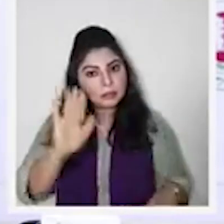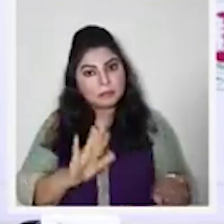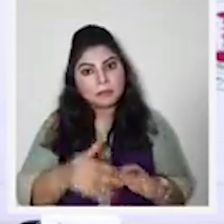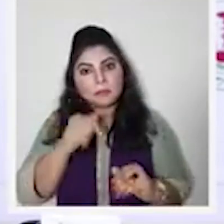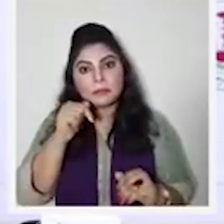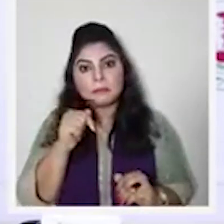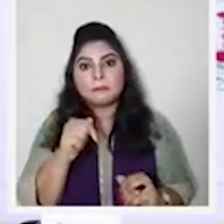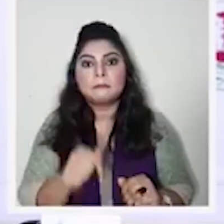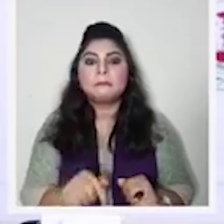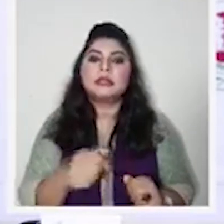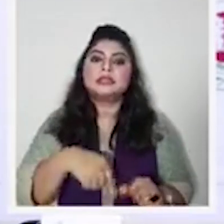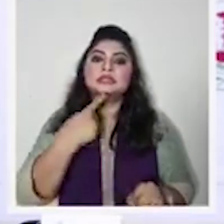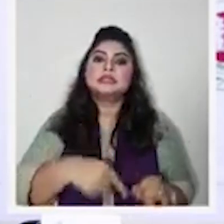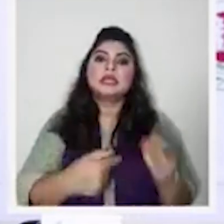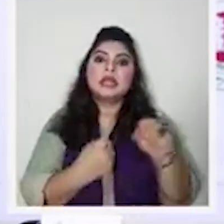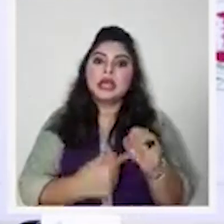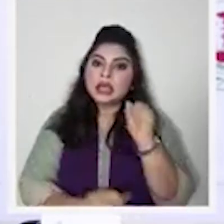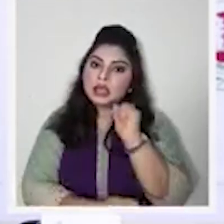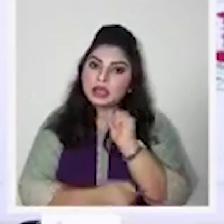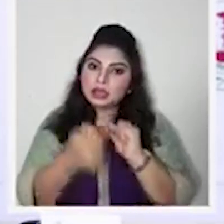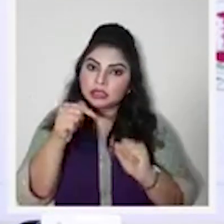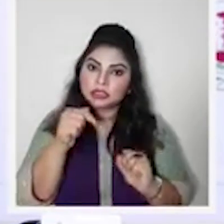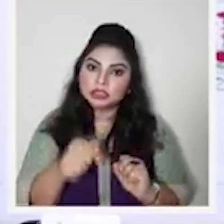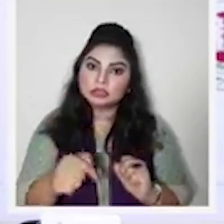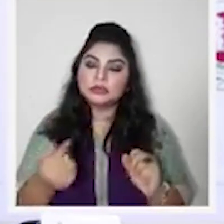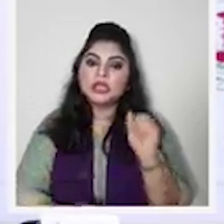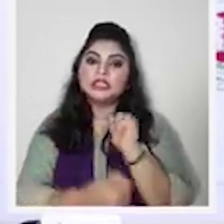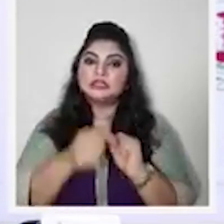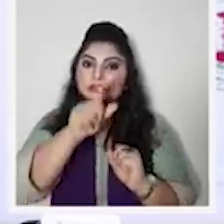24 ঘন্টায় হাসপাতালে মৃত্যুবরণ করেছেন 32 জন, বাড়িতে 2 জন।